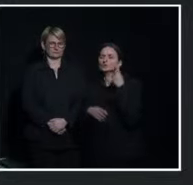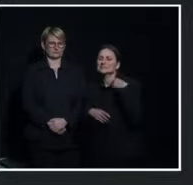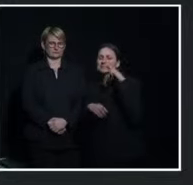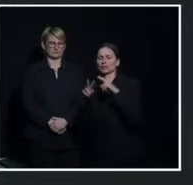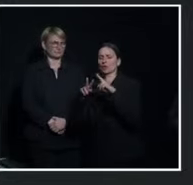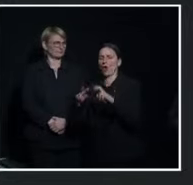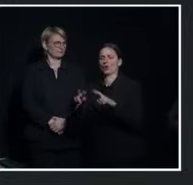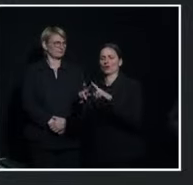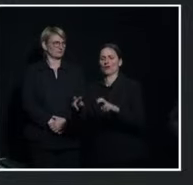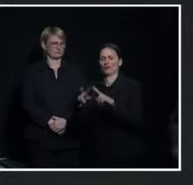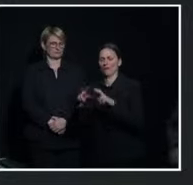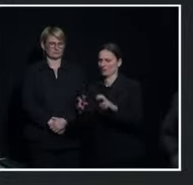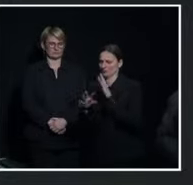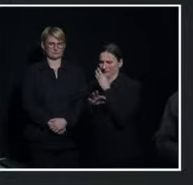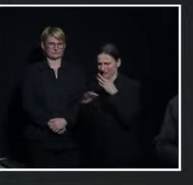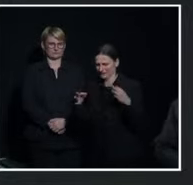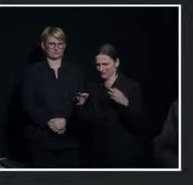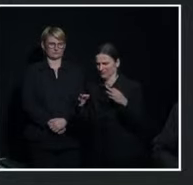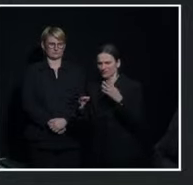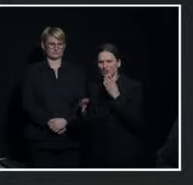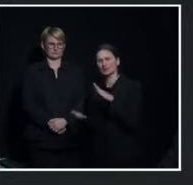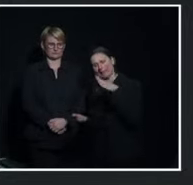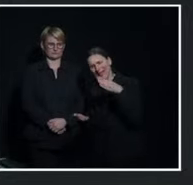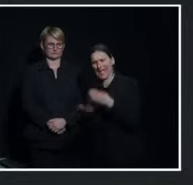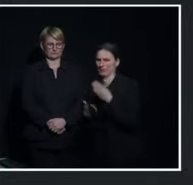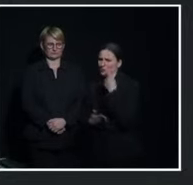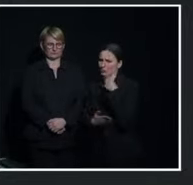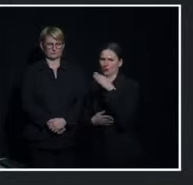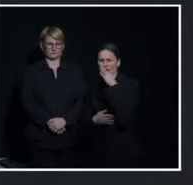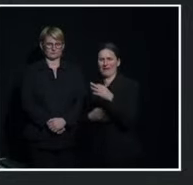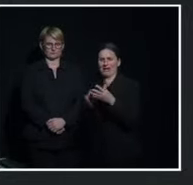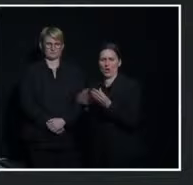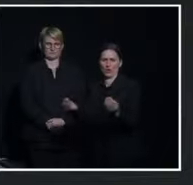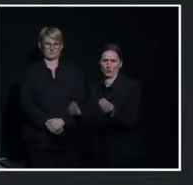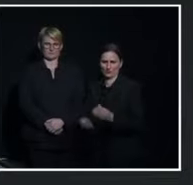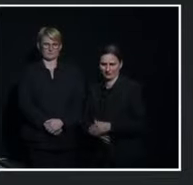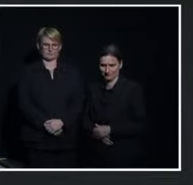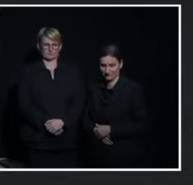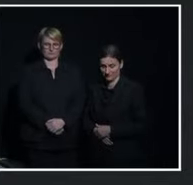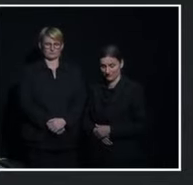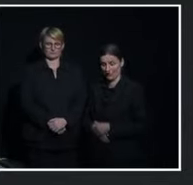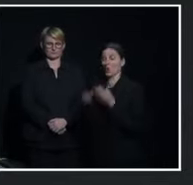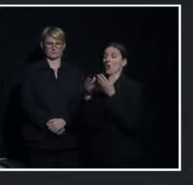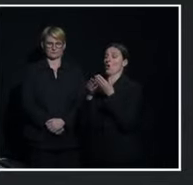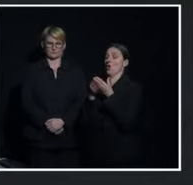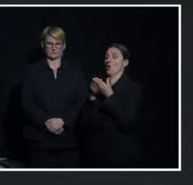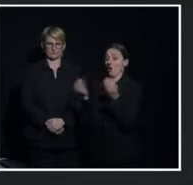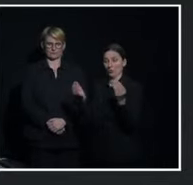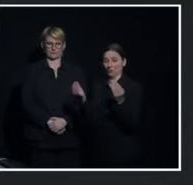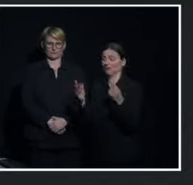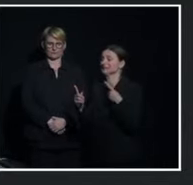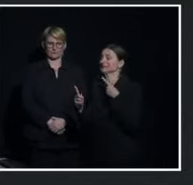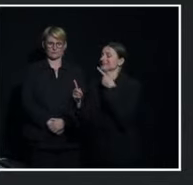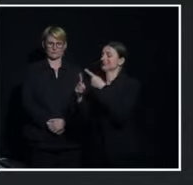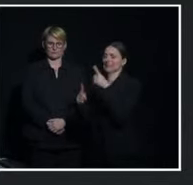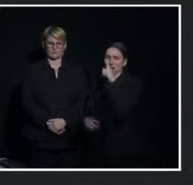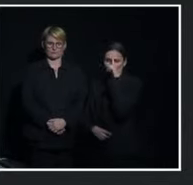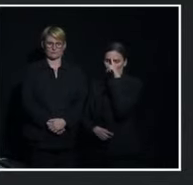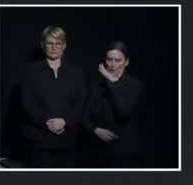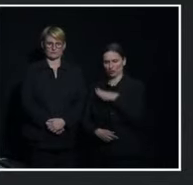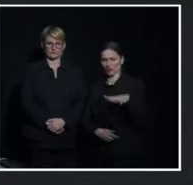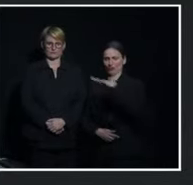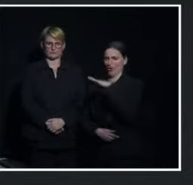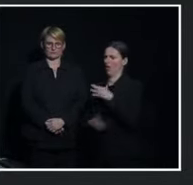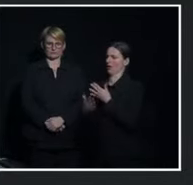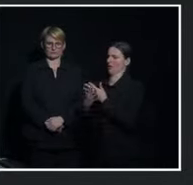für eine endgültige Lösung der Zigeunerfrage. Diese Lösung dient dem großen Ziel, das Blut des deutschen